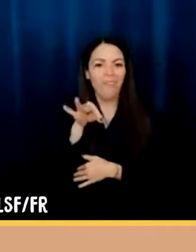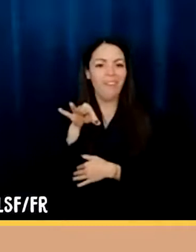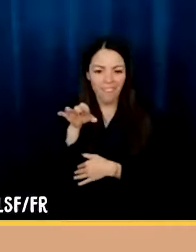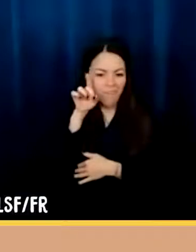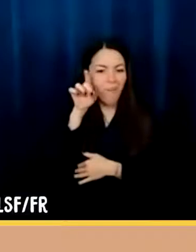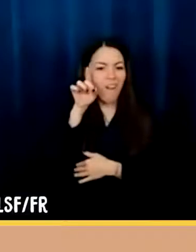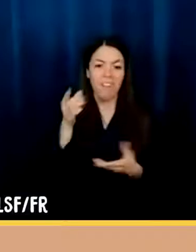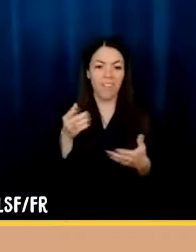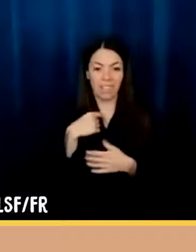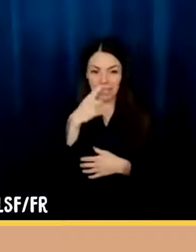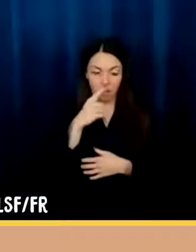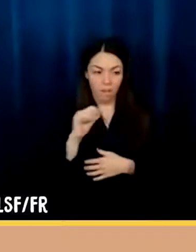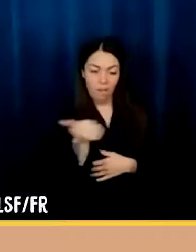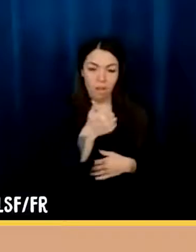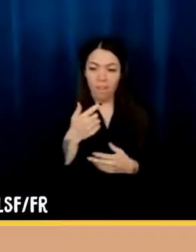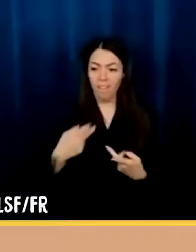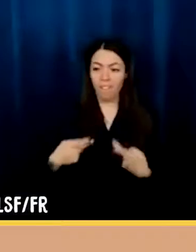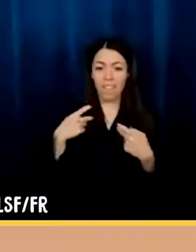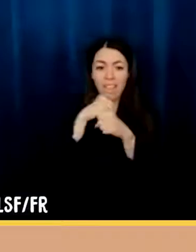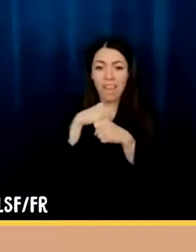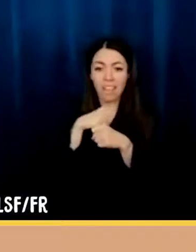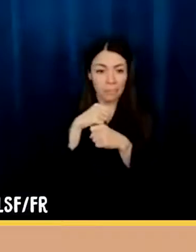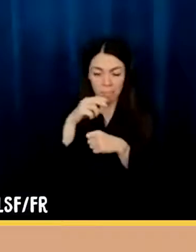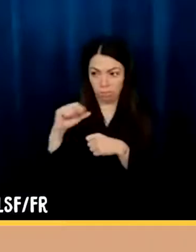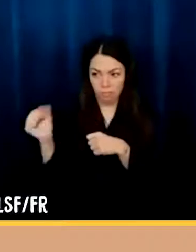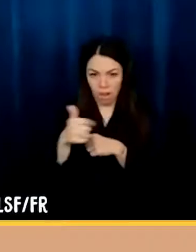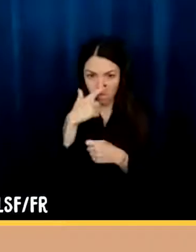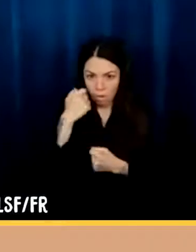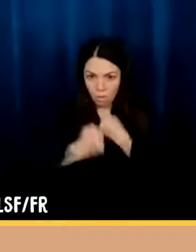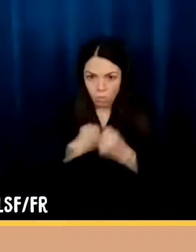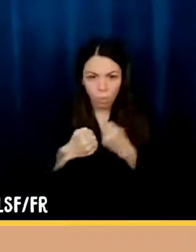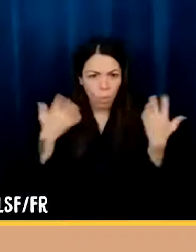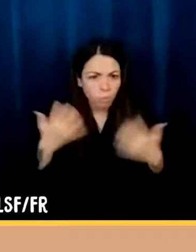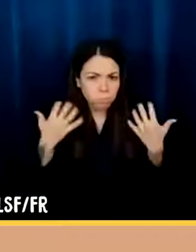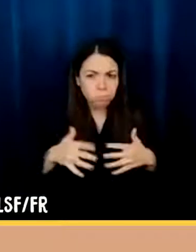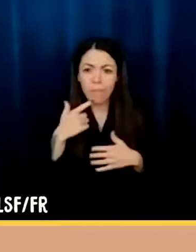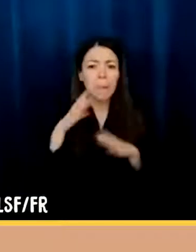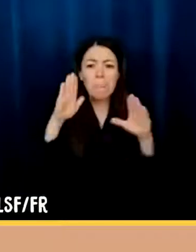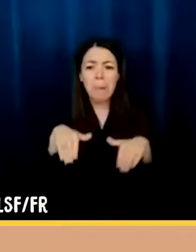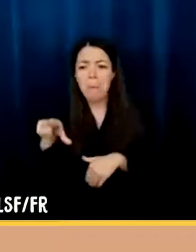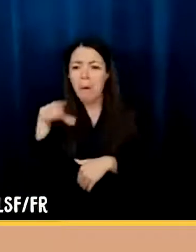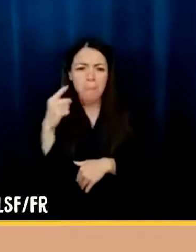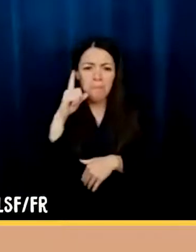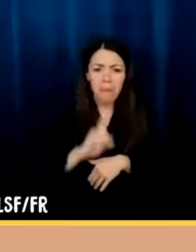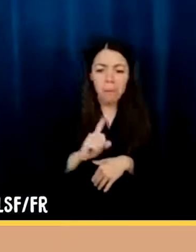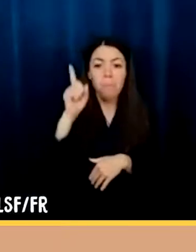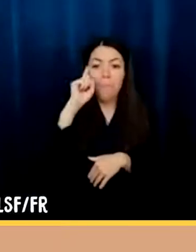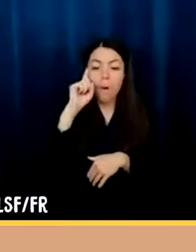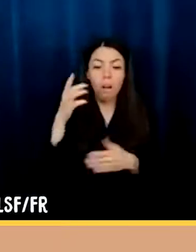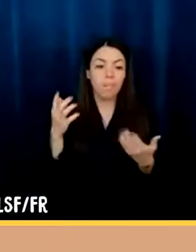intime. Et c'est un vrai désastre, autant pour les hommes que pour les femmes, finalement, parce qu'à force d'avoir eu un discours